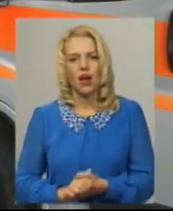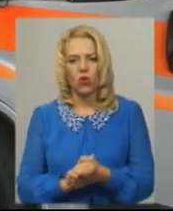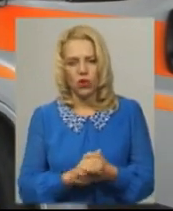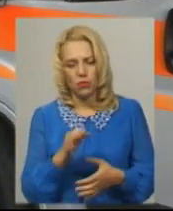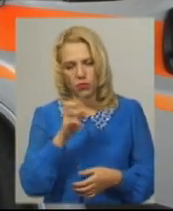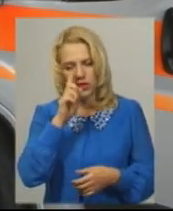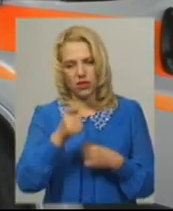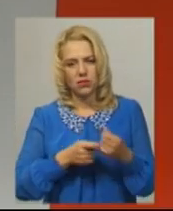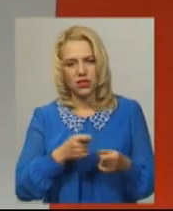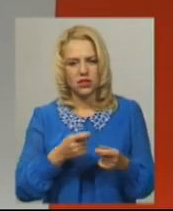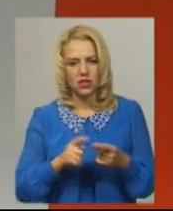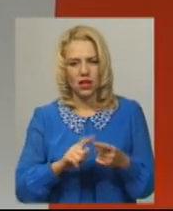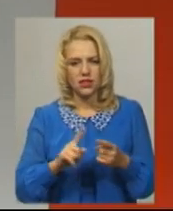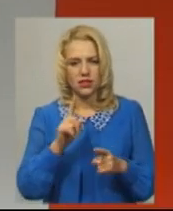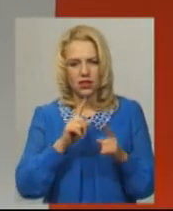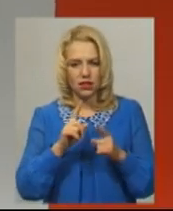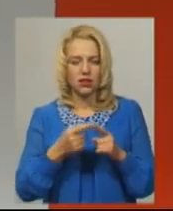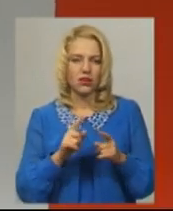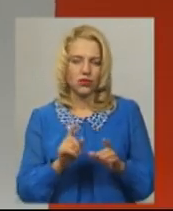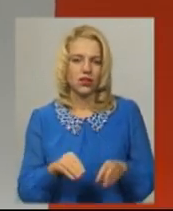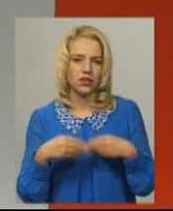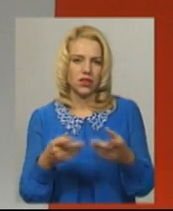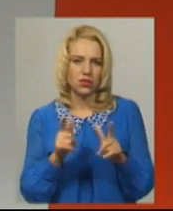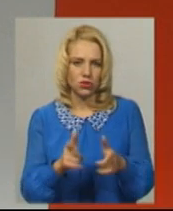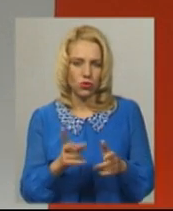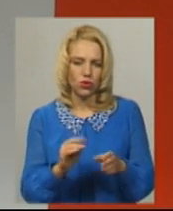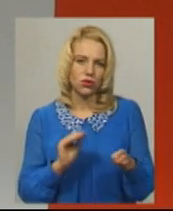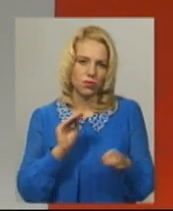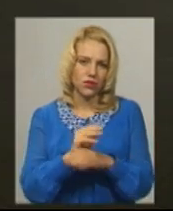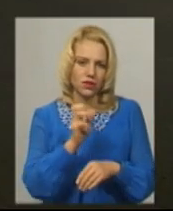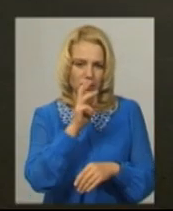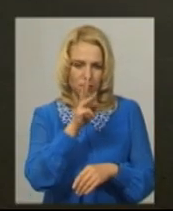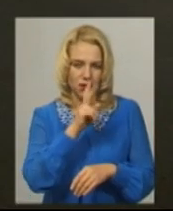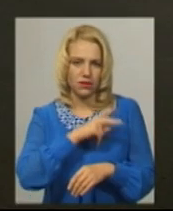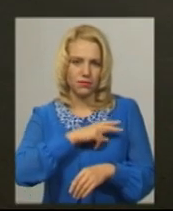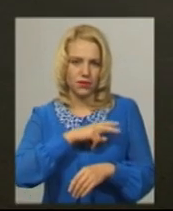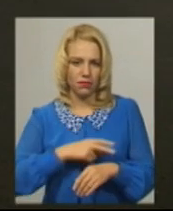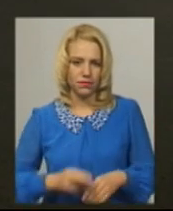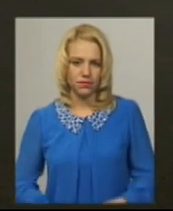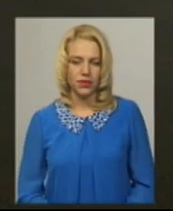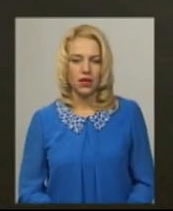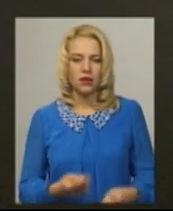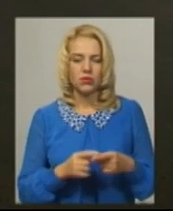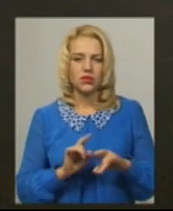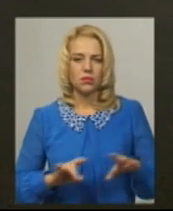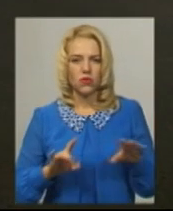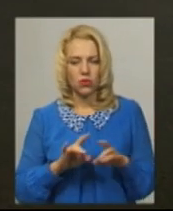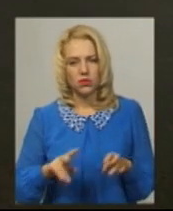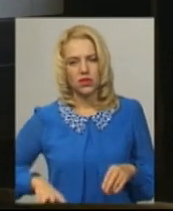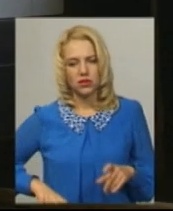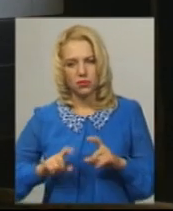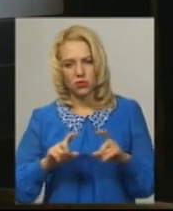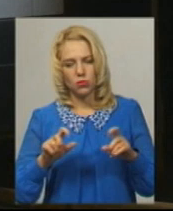мільйонів 52 тисячі гривень на доплату водієм обласного центру екстреної допомоги та медицини катастроф. Про це повідомив директор